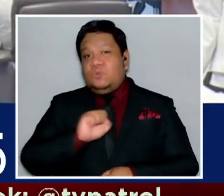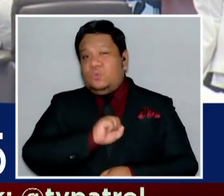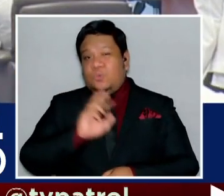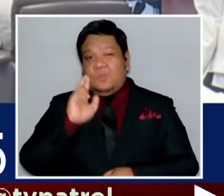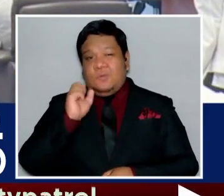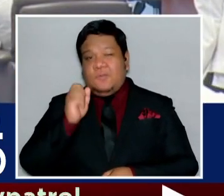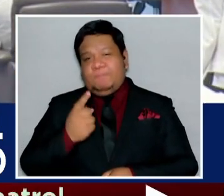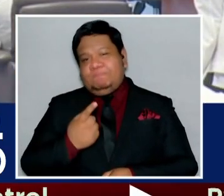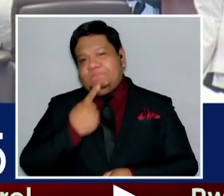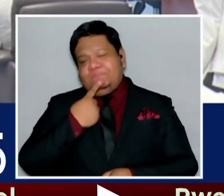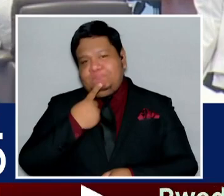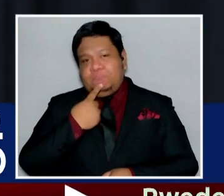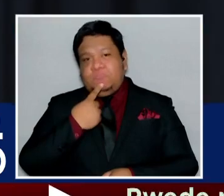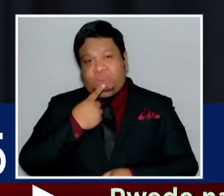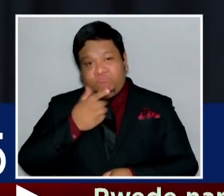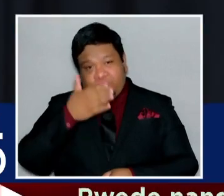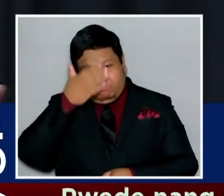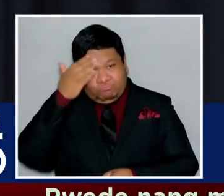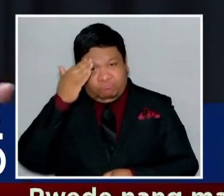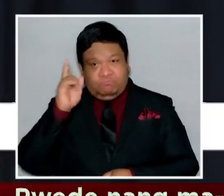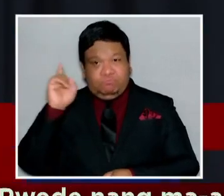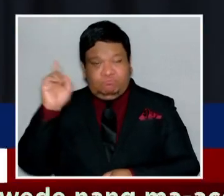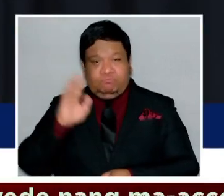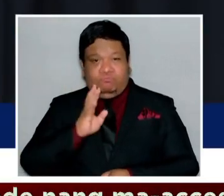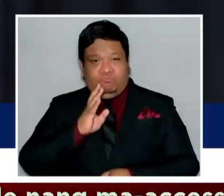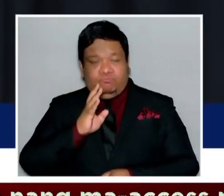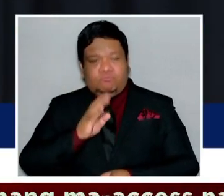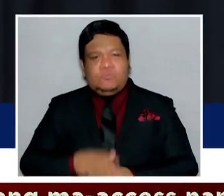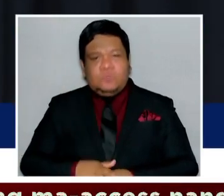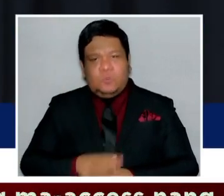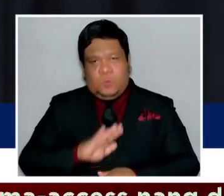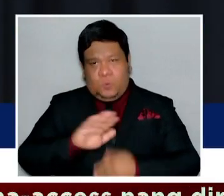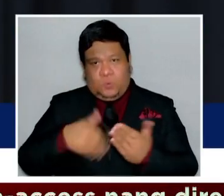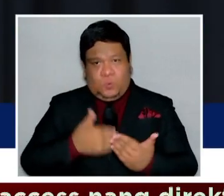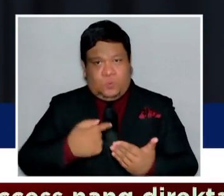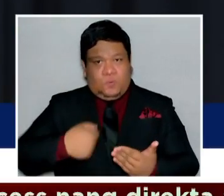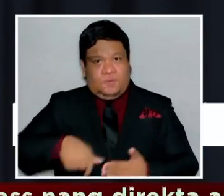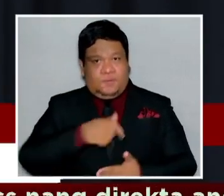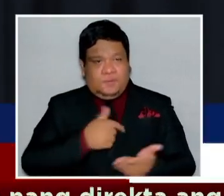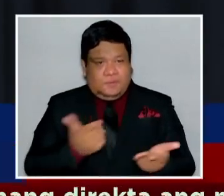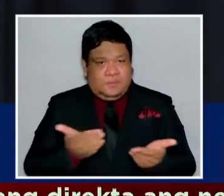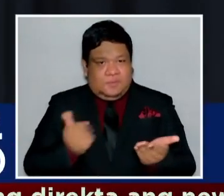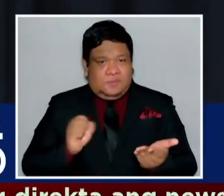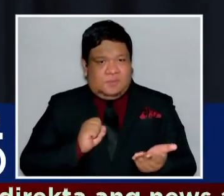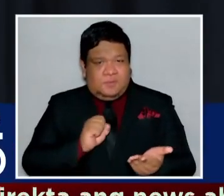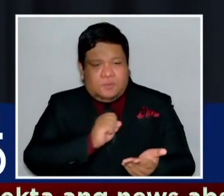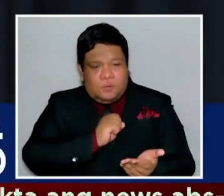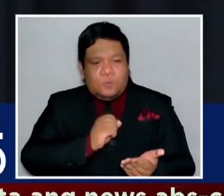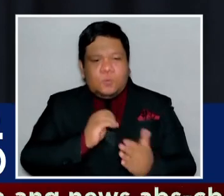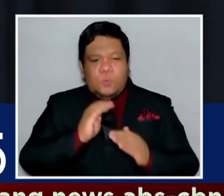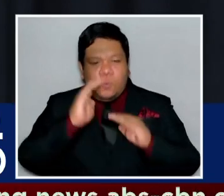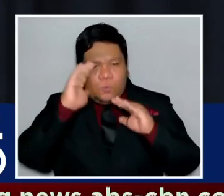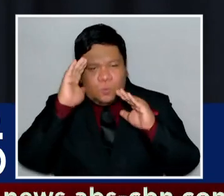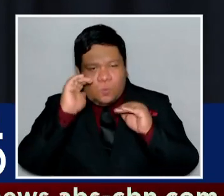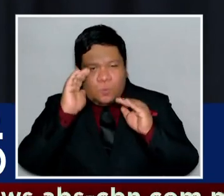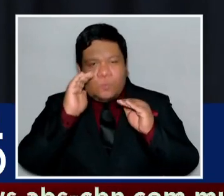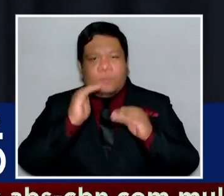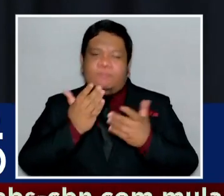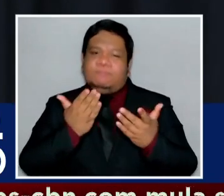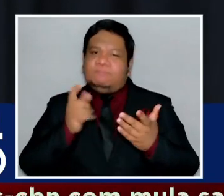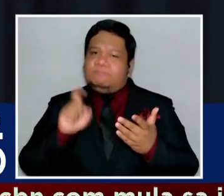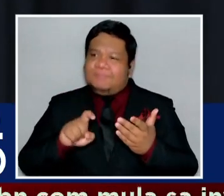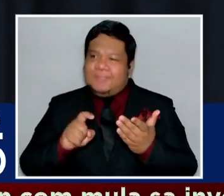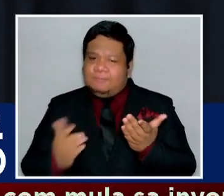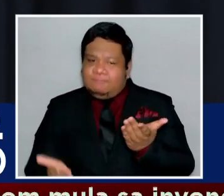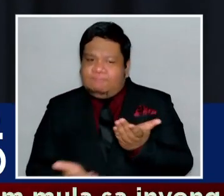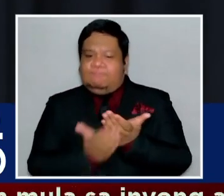senador. Ang appeal ko talaga sa aming lahat sa Senado ay at the very least magpasok ng amendment